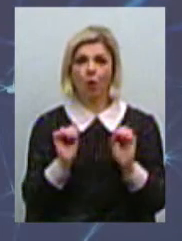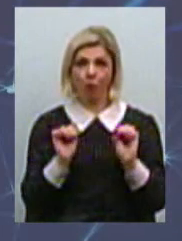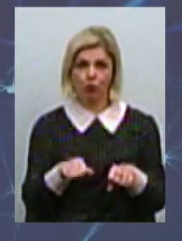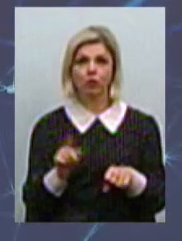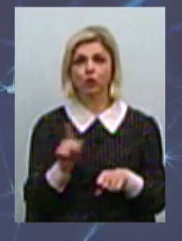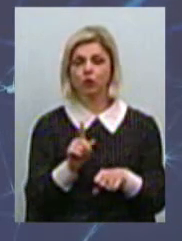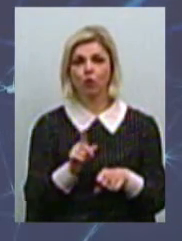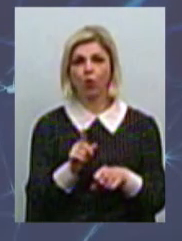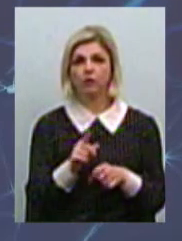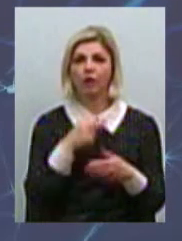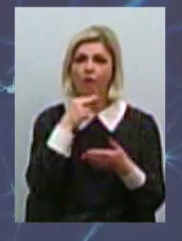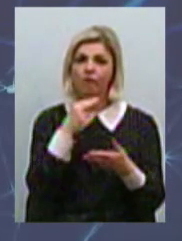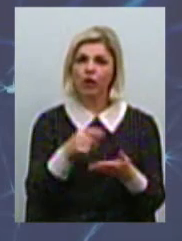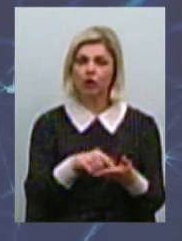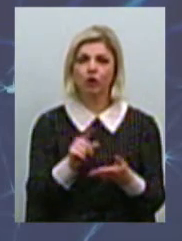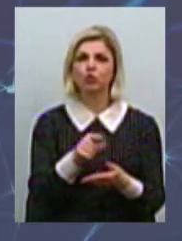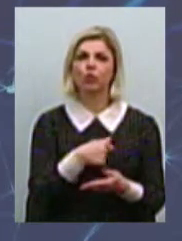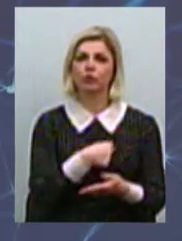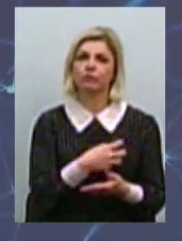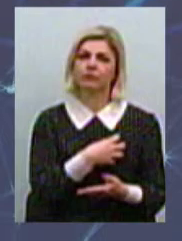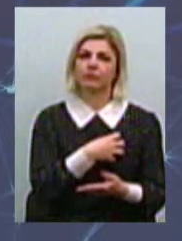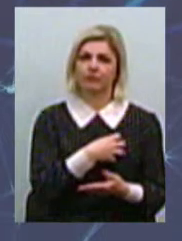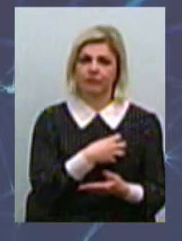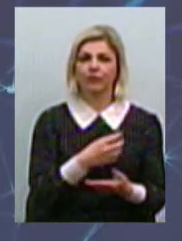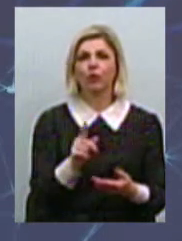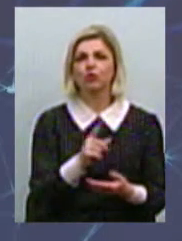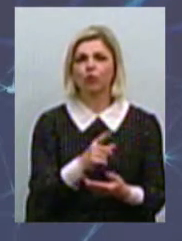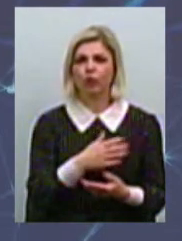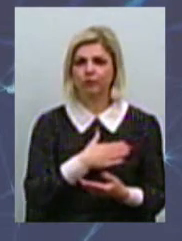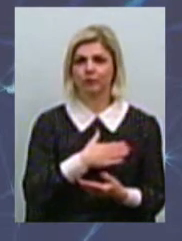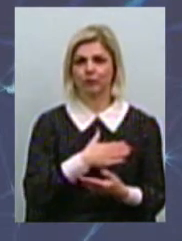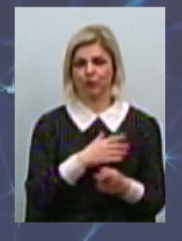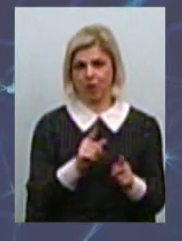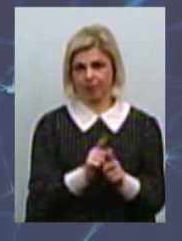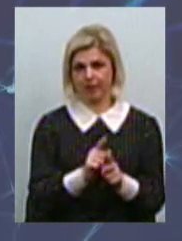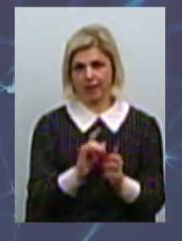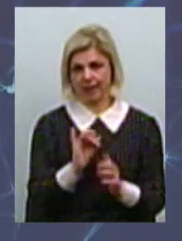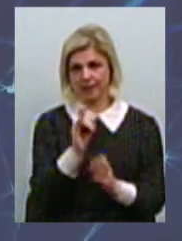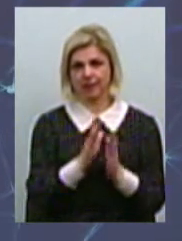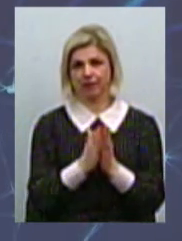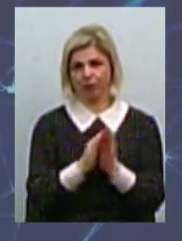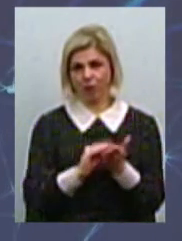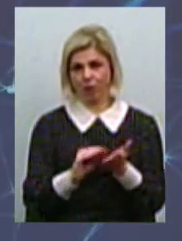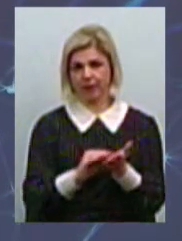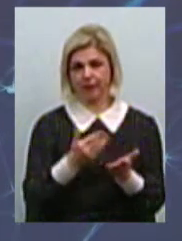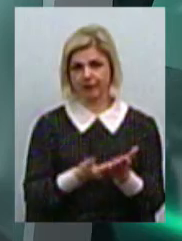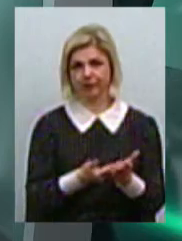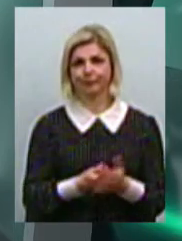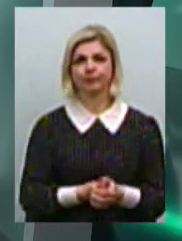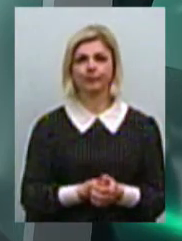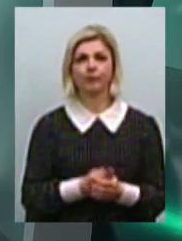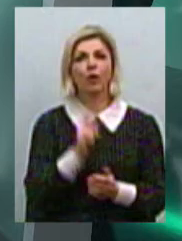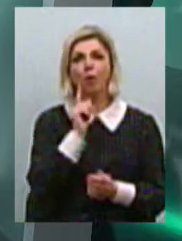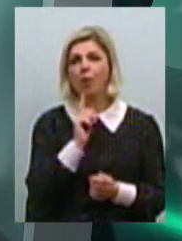щось відзначити, що вас або зачепило найсильніше, або, ну, із творів колег? Поки що